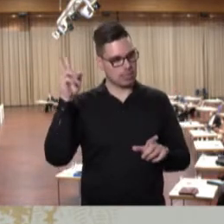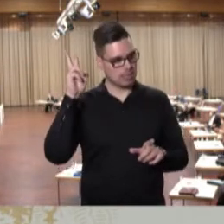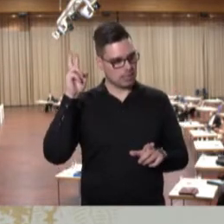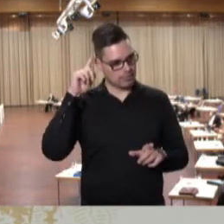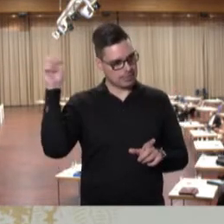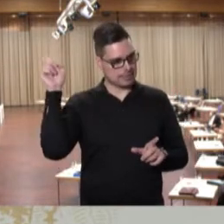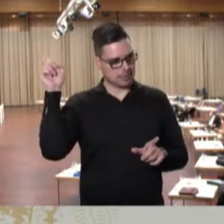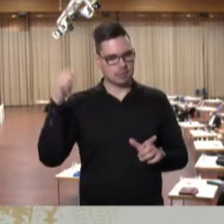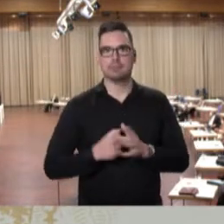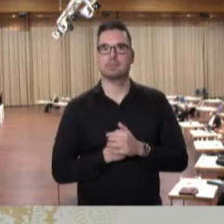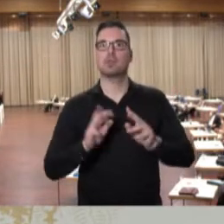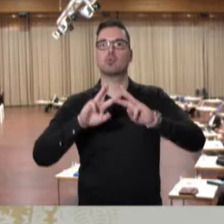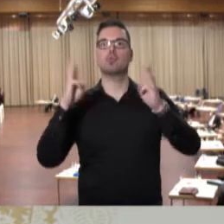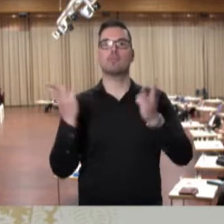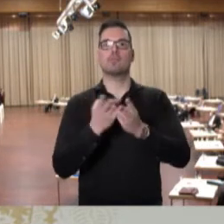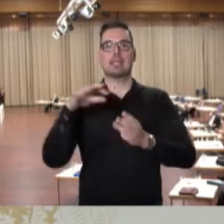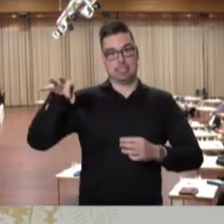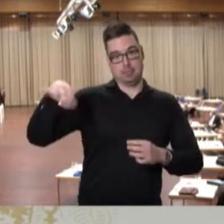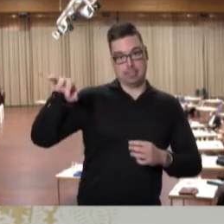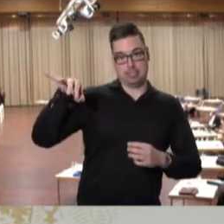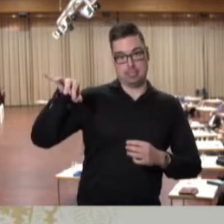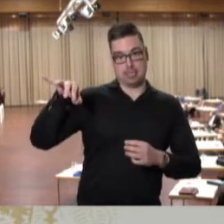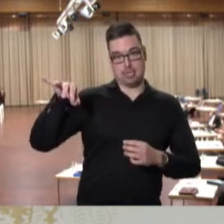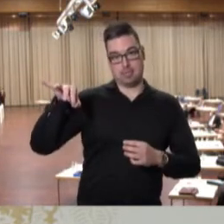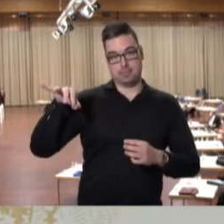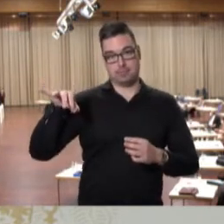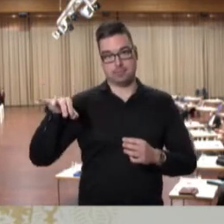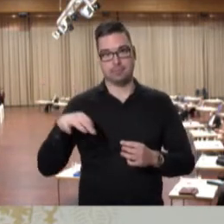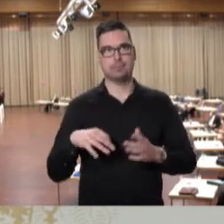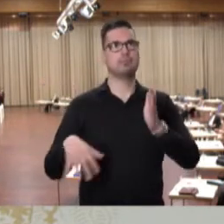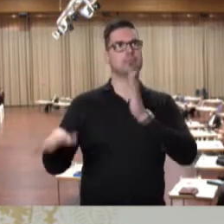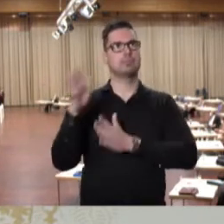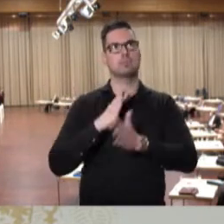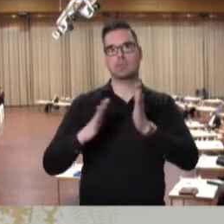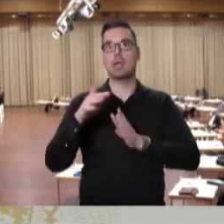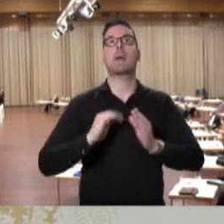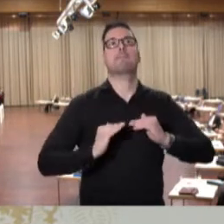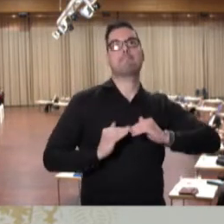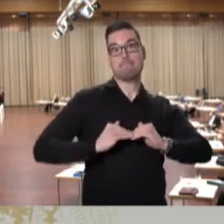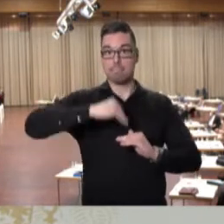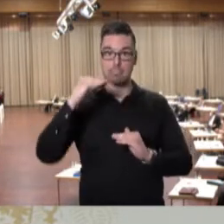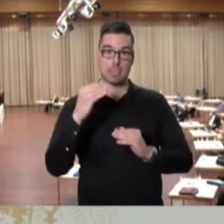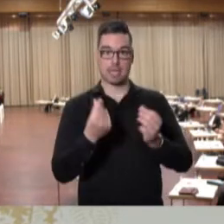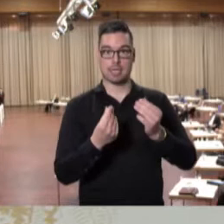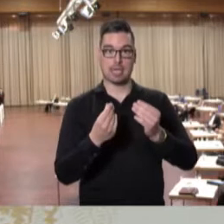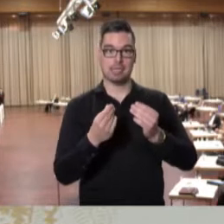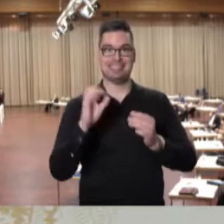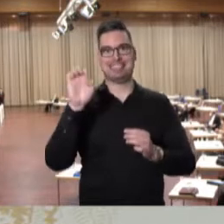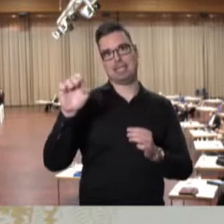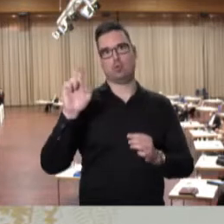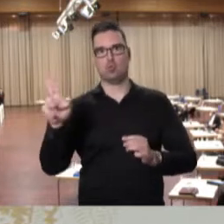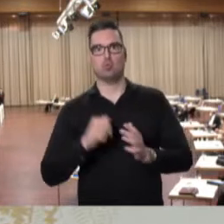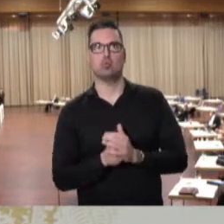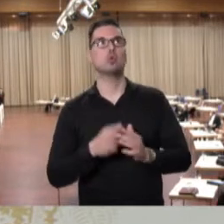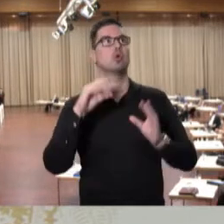hält der herr umweltminister eine regierungserklärung in der er uns mitteilt dass er mehr geld von der eu halt und das